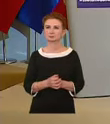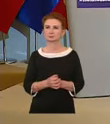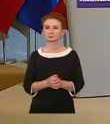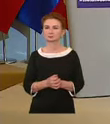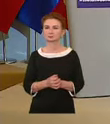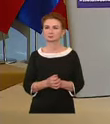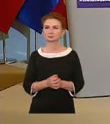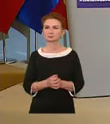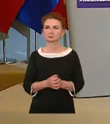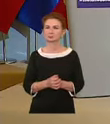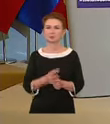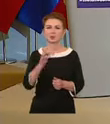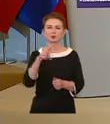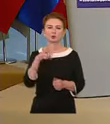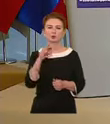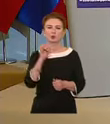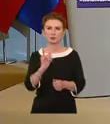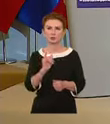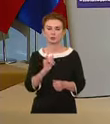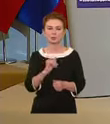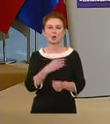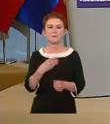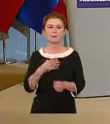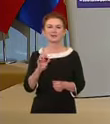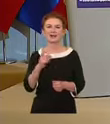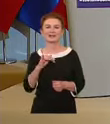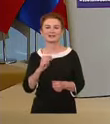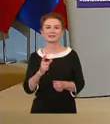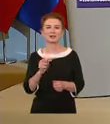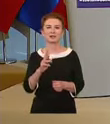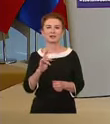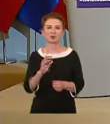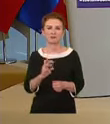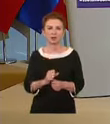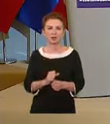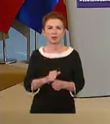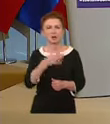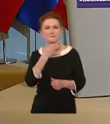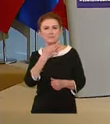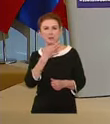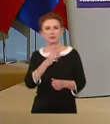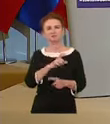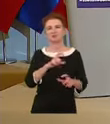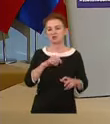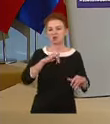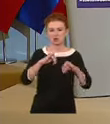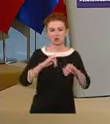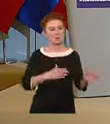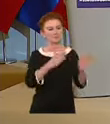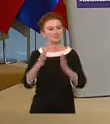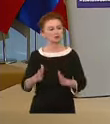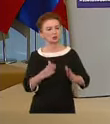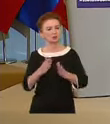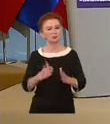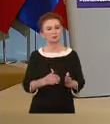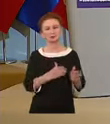redaktora Rafała Tuszyńskiego z Polskiej Agencji Prasowej. Pan redaktor pyta o to, czy rząd przygotowuje kolejne pakiety antykryzysowe i